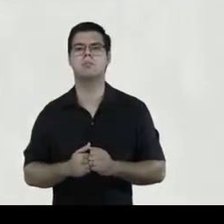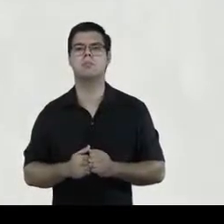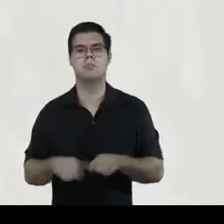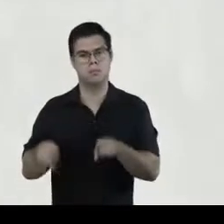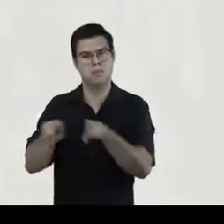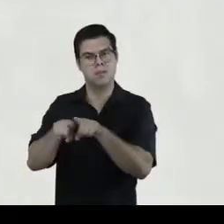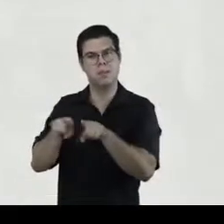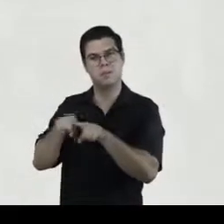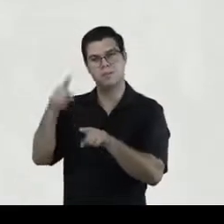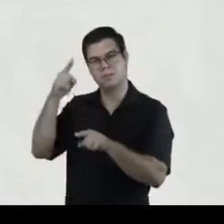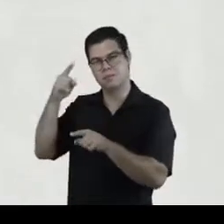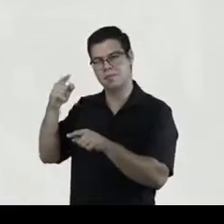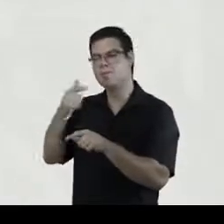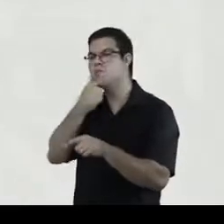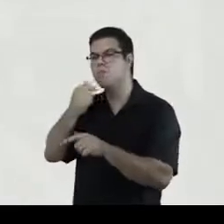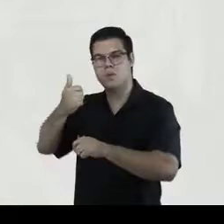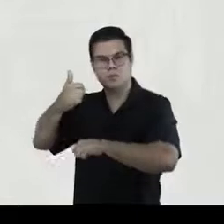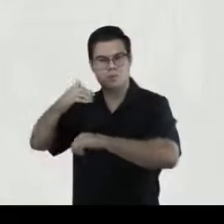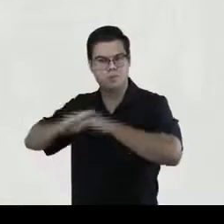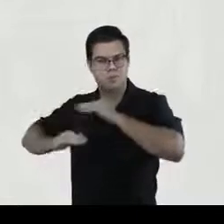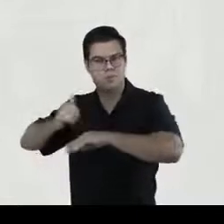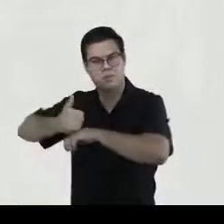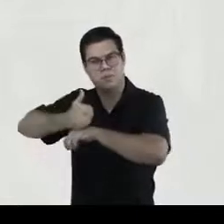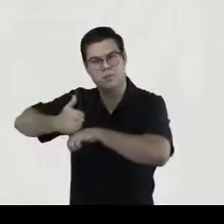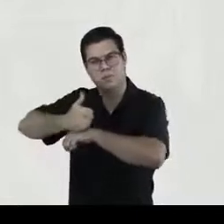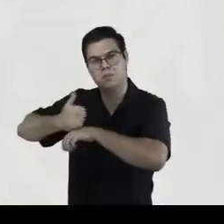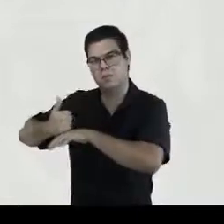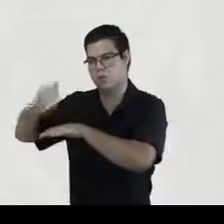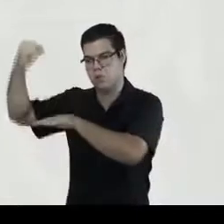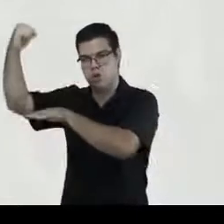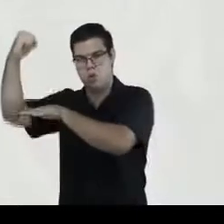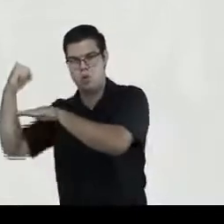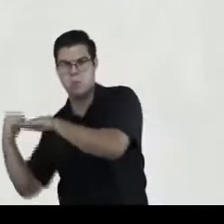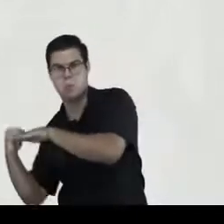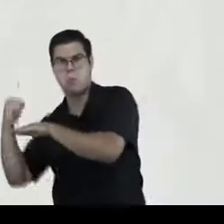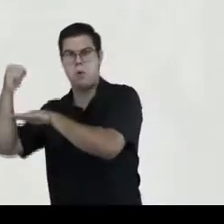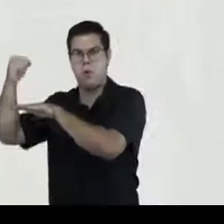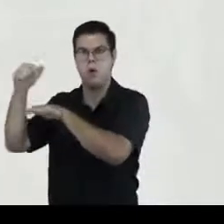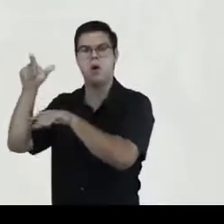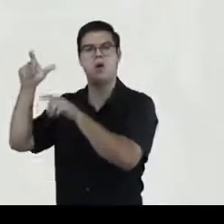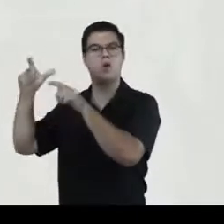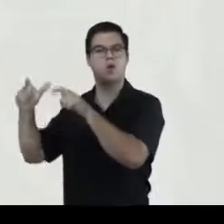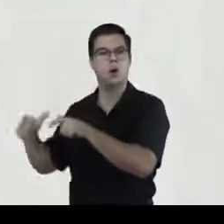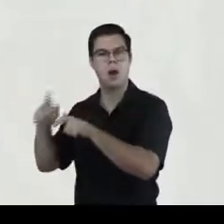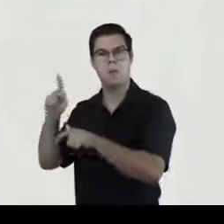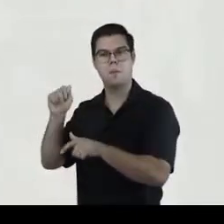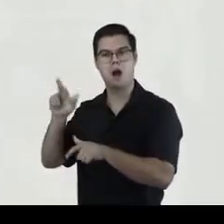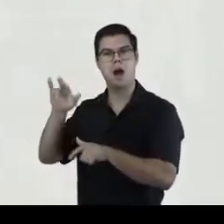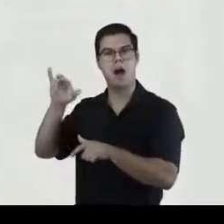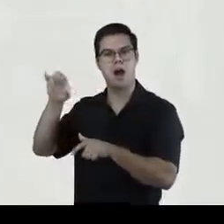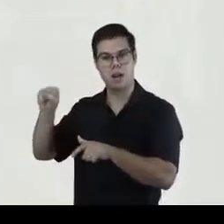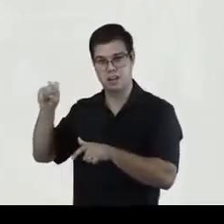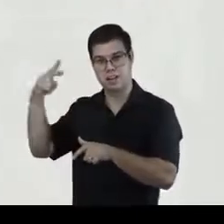Mais plus qu'avec Claude Lamelle, il y a des parentés avec son successeur. Suivante.